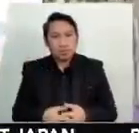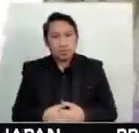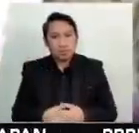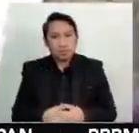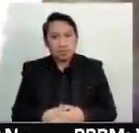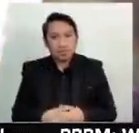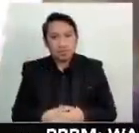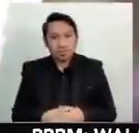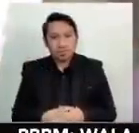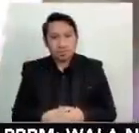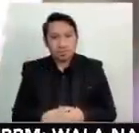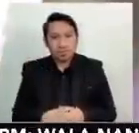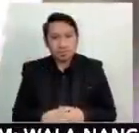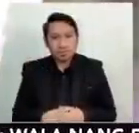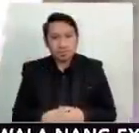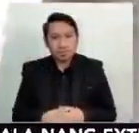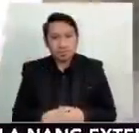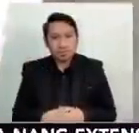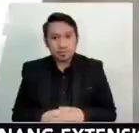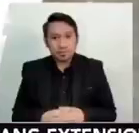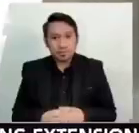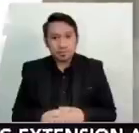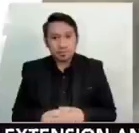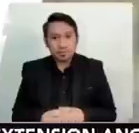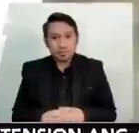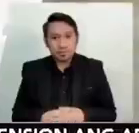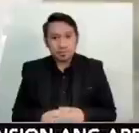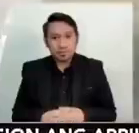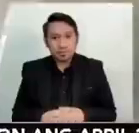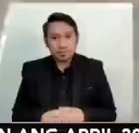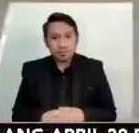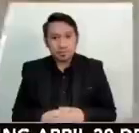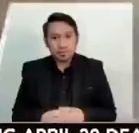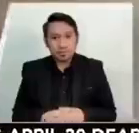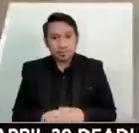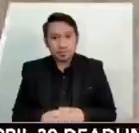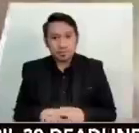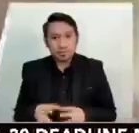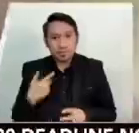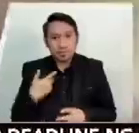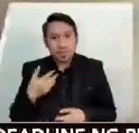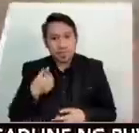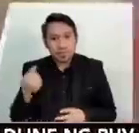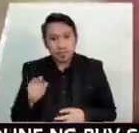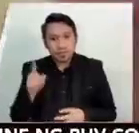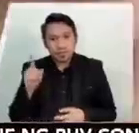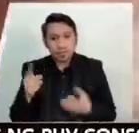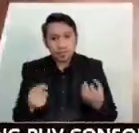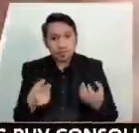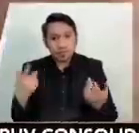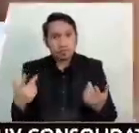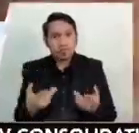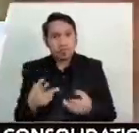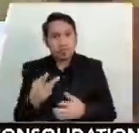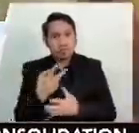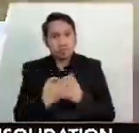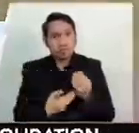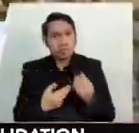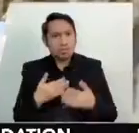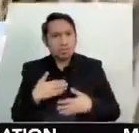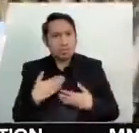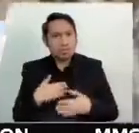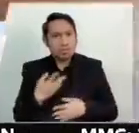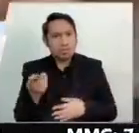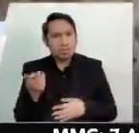Ano ka mook? Ako ano isa? Tila tuwang-tuwa ang dalawang ito na dumakma sa dalawang tarsier